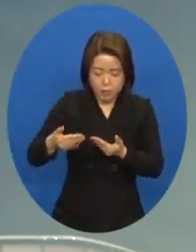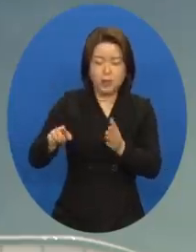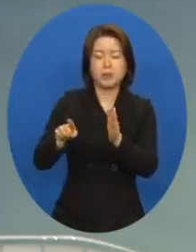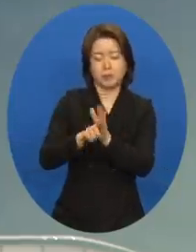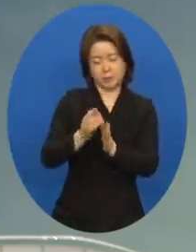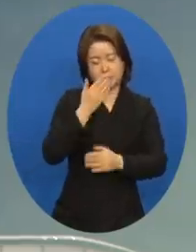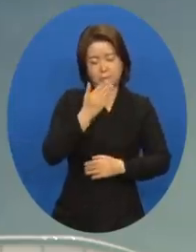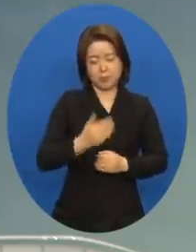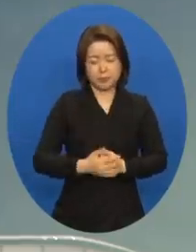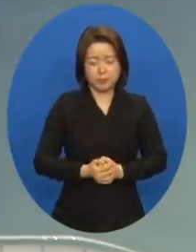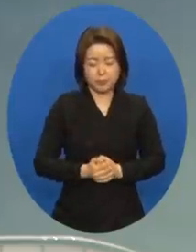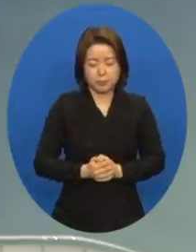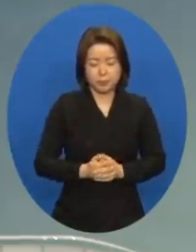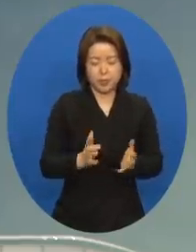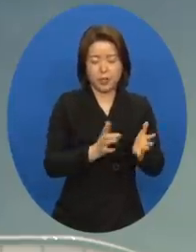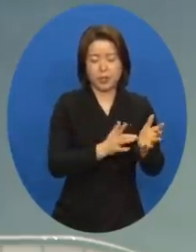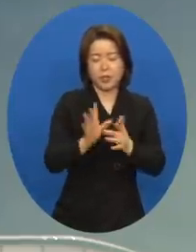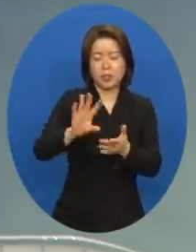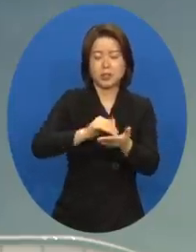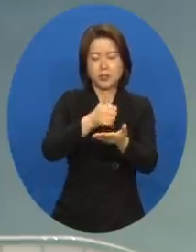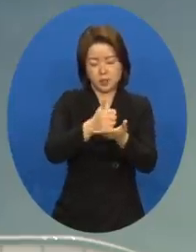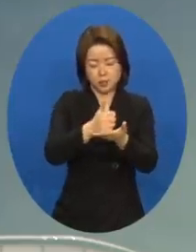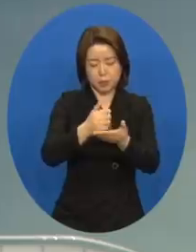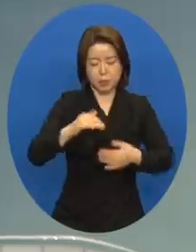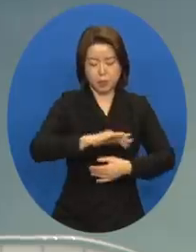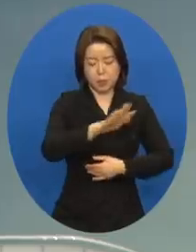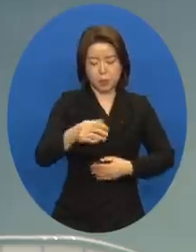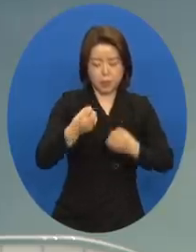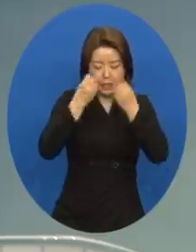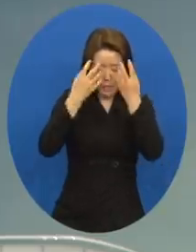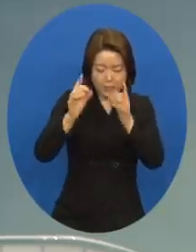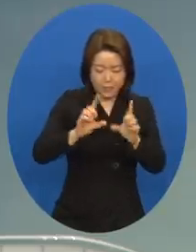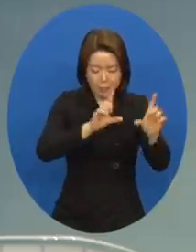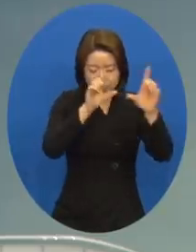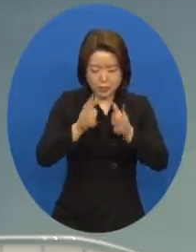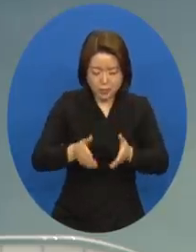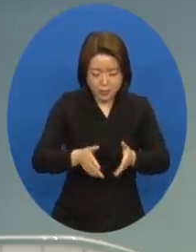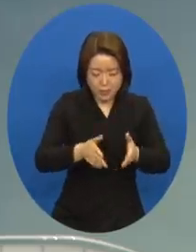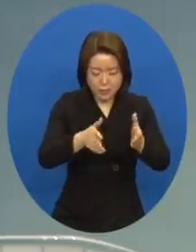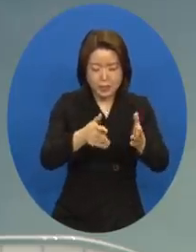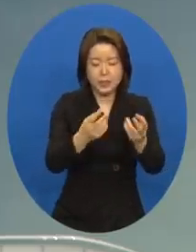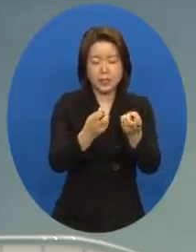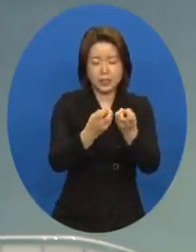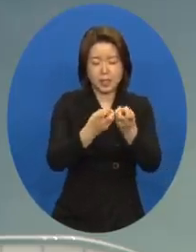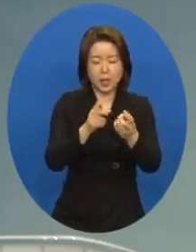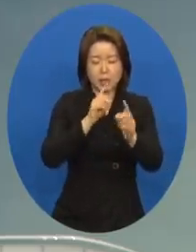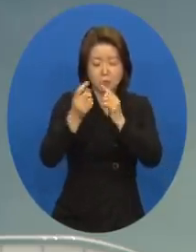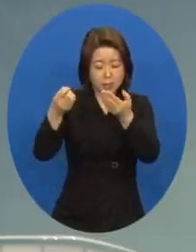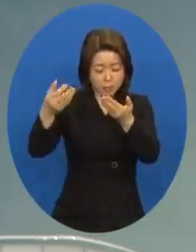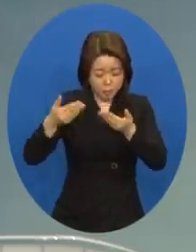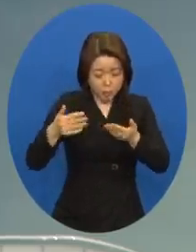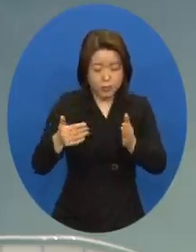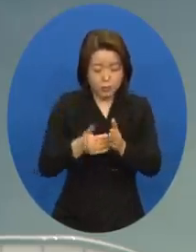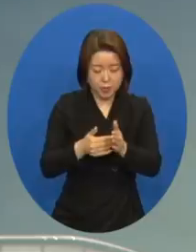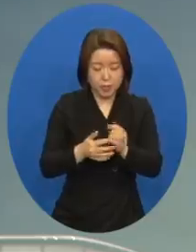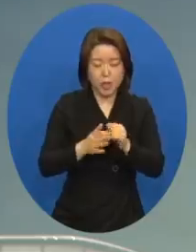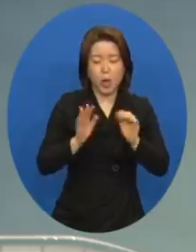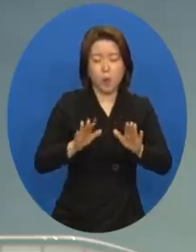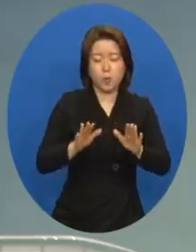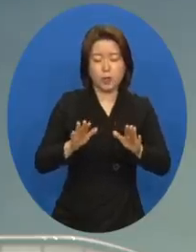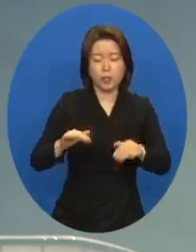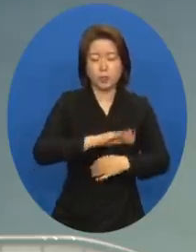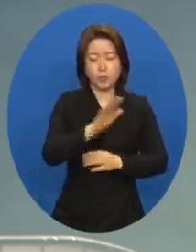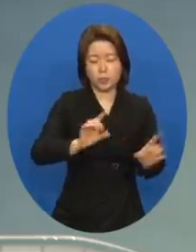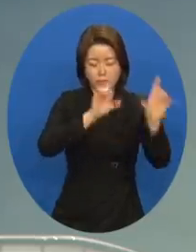믿습니다. 예수 그리스도 우리의 새로운 살길이라 하셨으니 주님, 올해는 정말 우리의